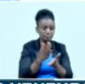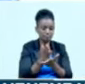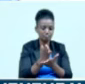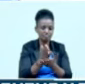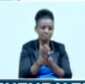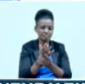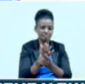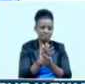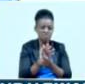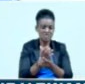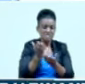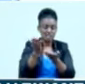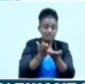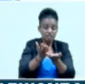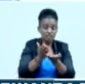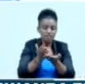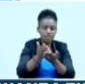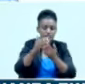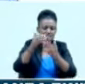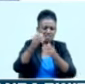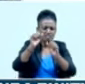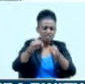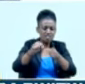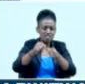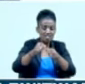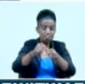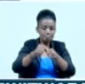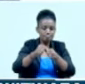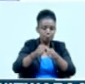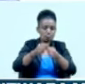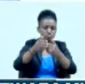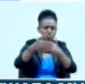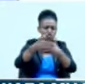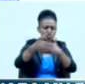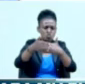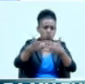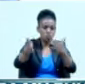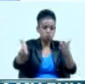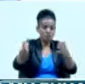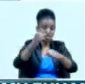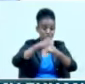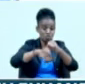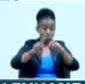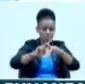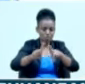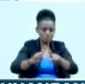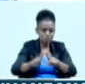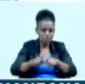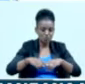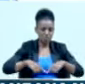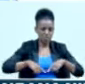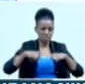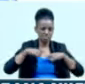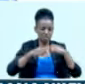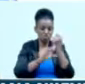byukuri mu gihe serivisi zigenda zirushaho kugira ngo zikomore cyangwa se zifungurwe bikorwa bitandukanye by'ubuzima